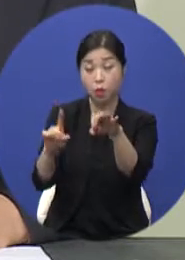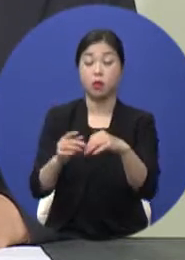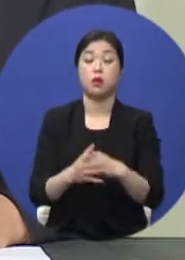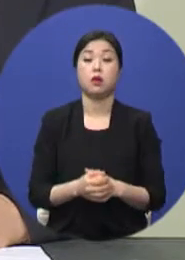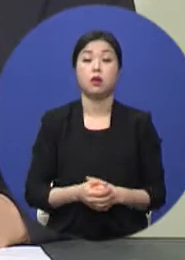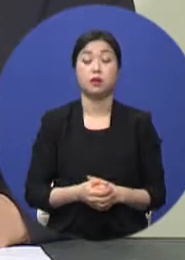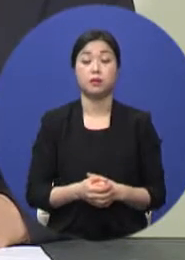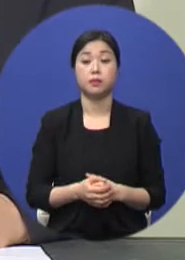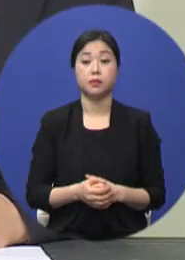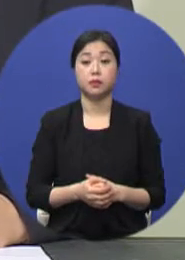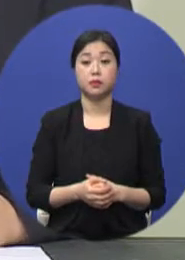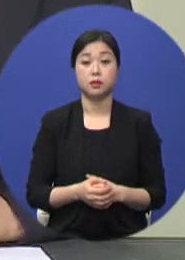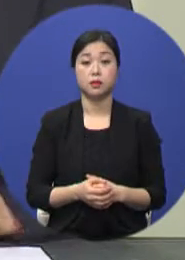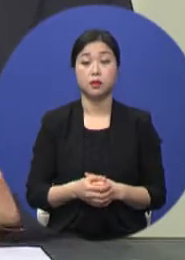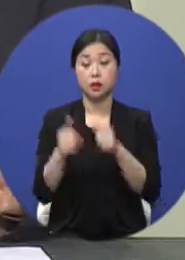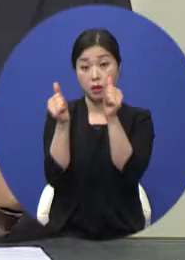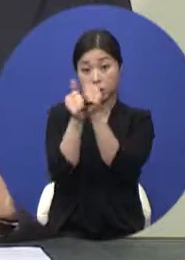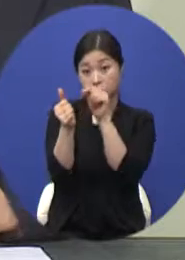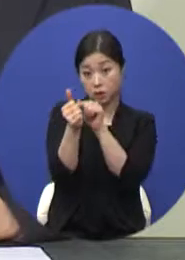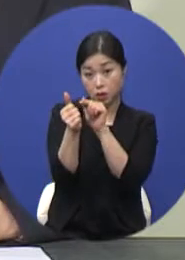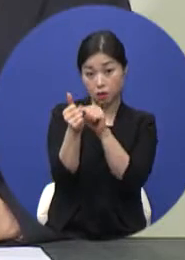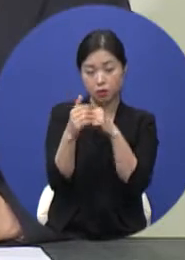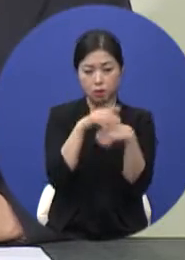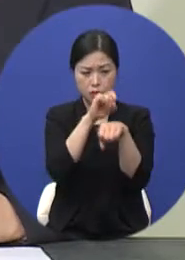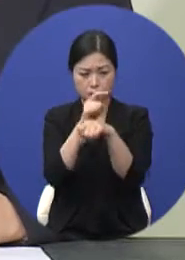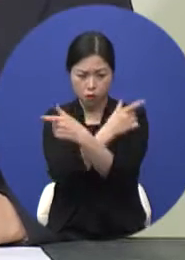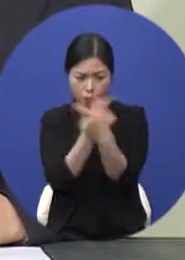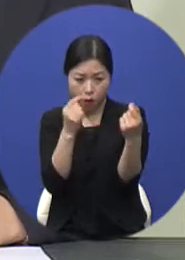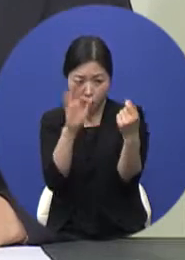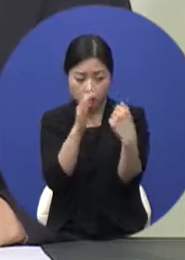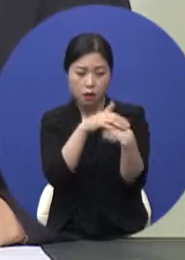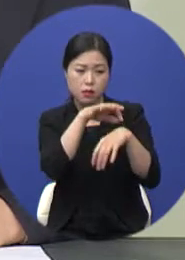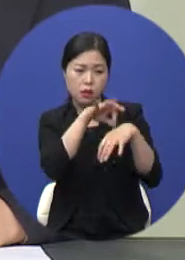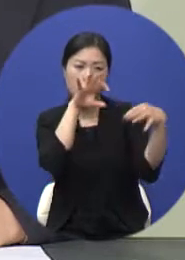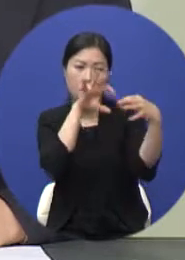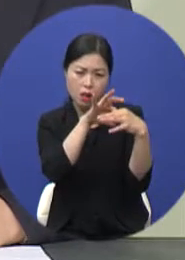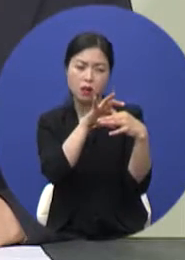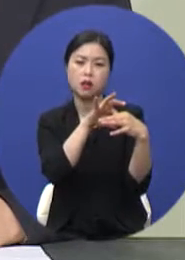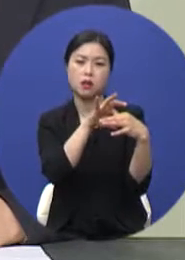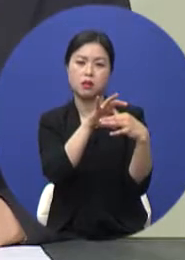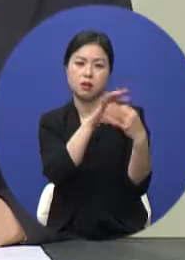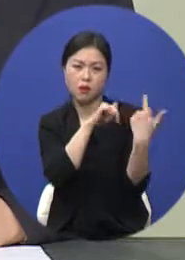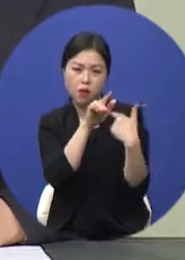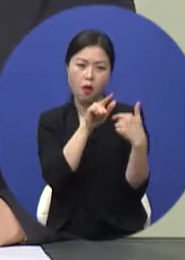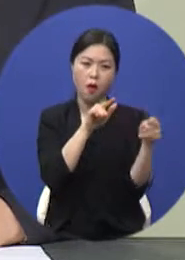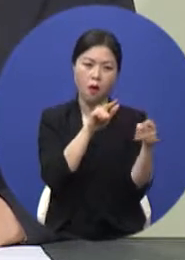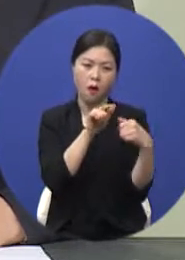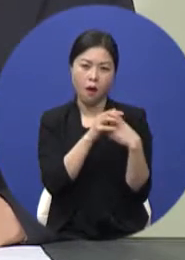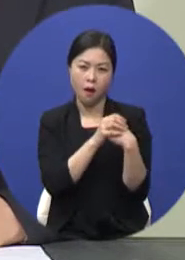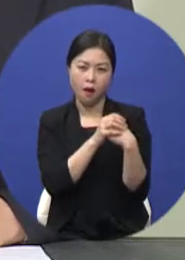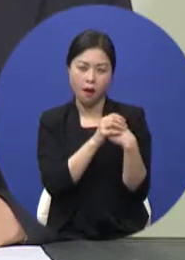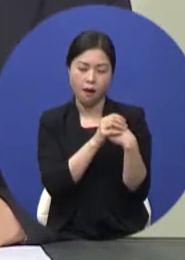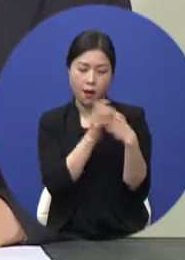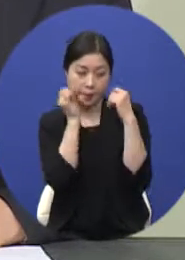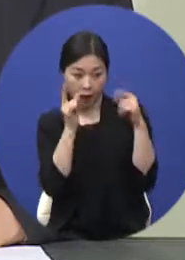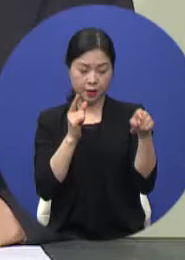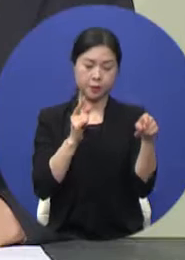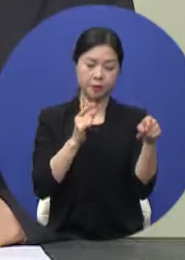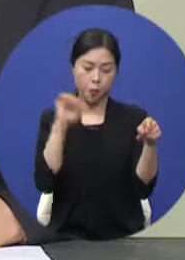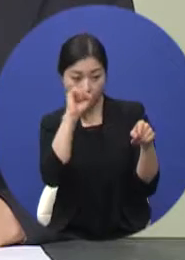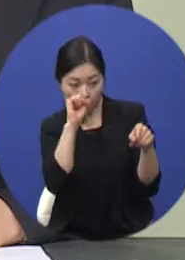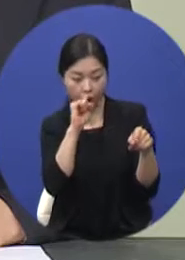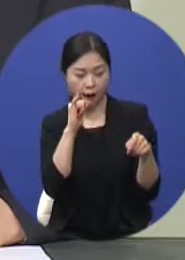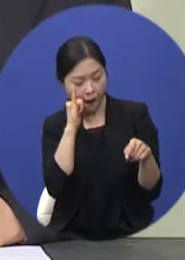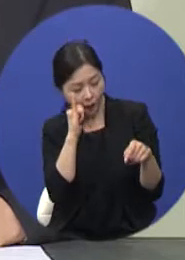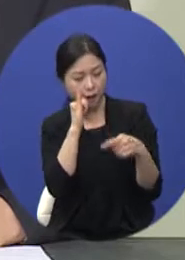그 어떤 남자들은 다 똑같은 남자들이 아니라 성적으로 되게 이렇게 밝고 이쪽 많이 깨어나는 사람들, 그러니까